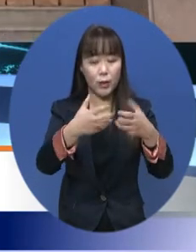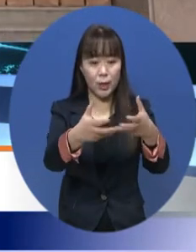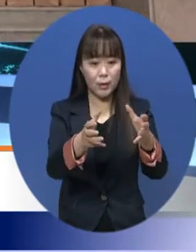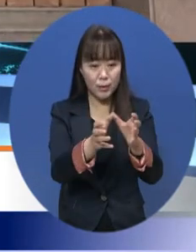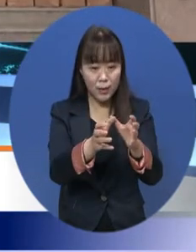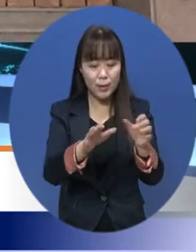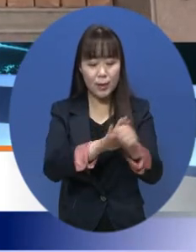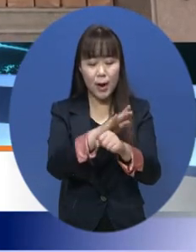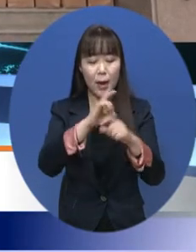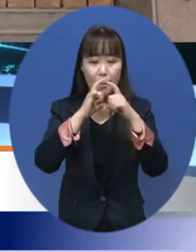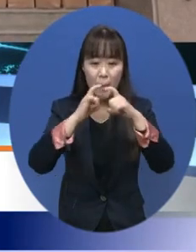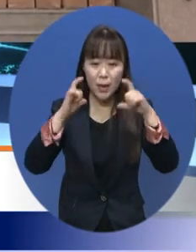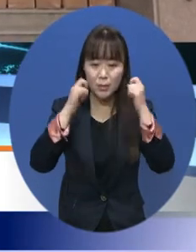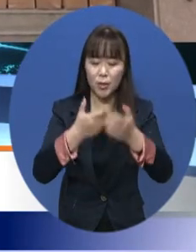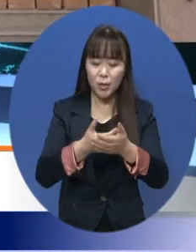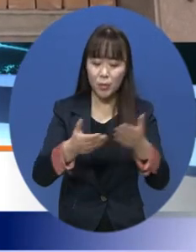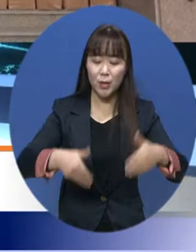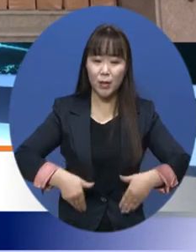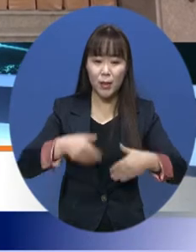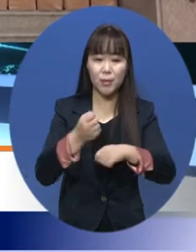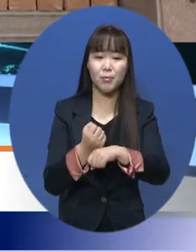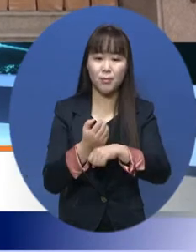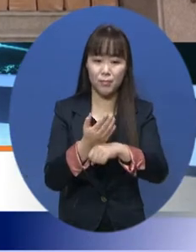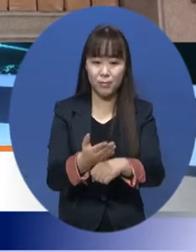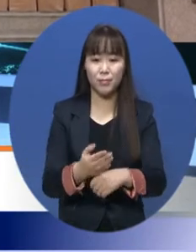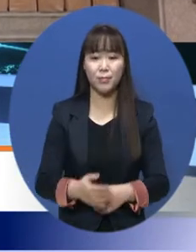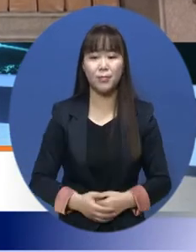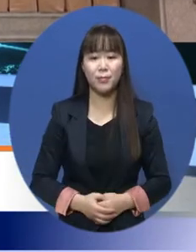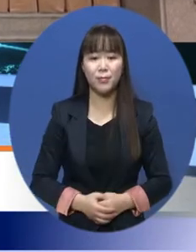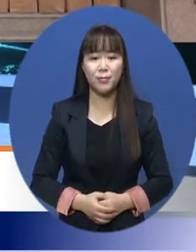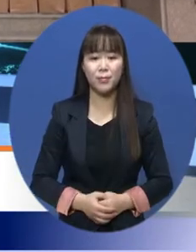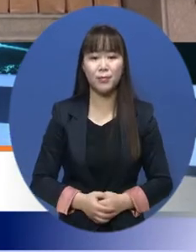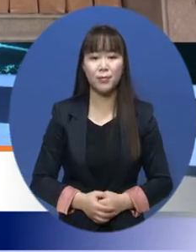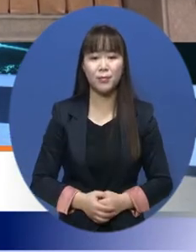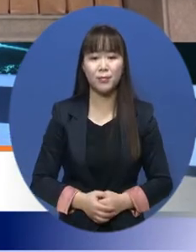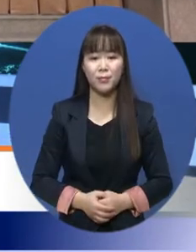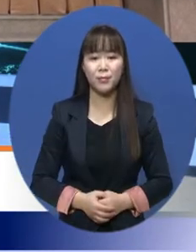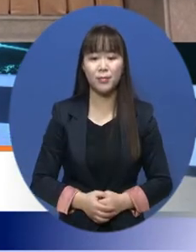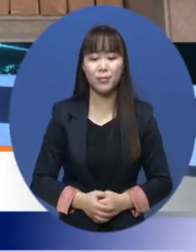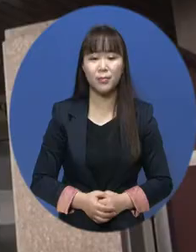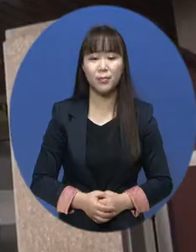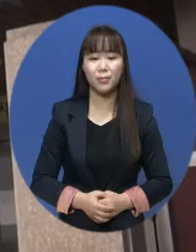마스크를 나누며 훈훈함을 전했습니다. 자세한 소식 이윤희 기자가 전합니다.